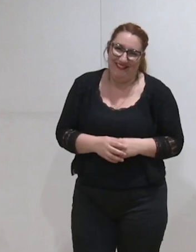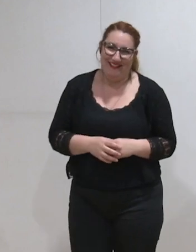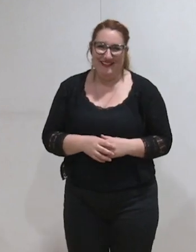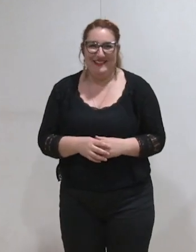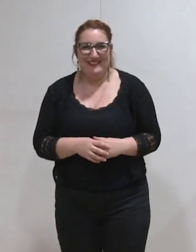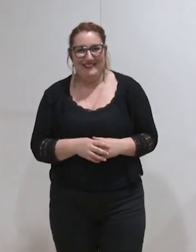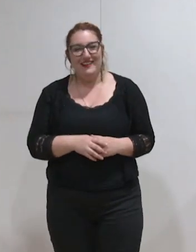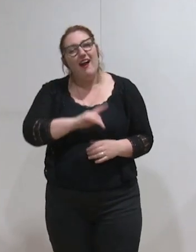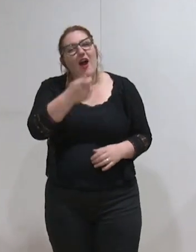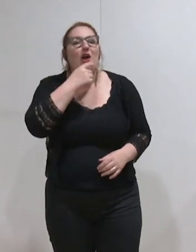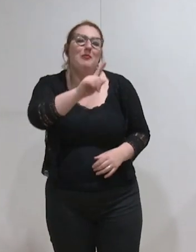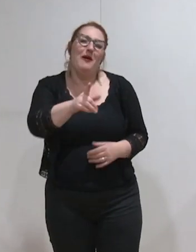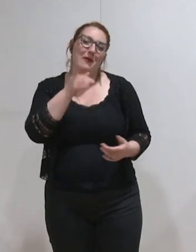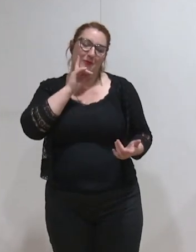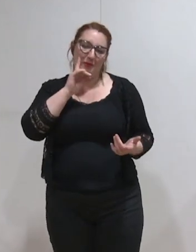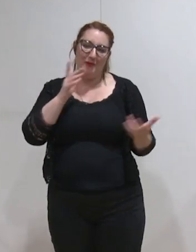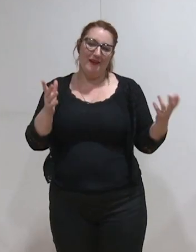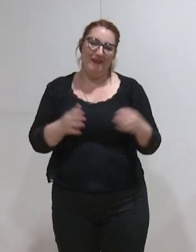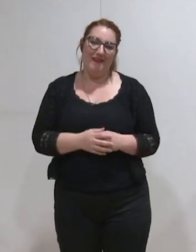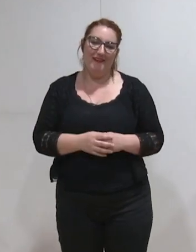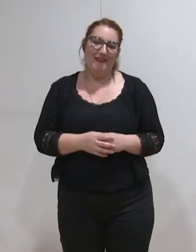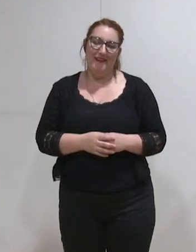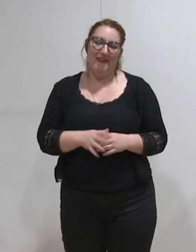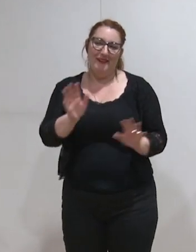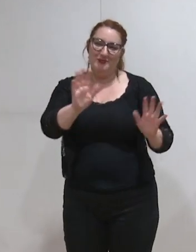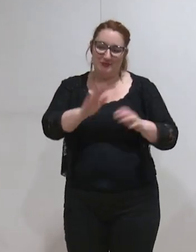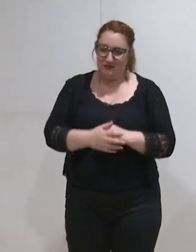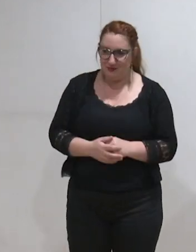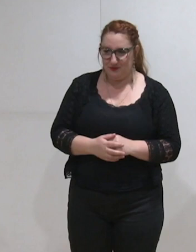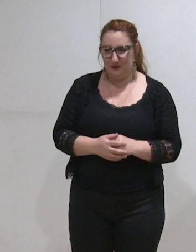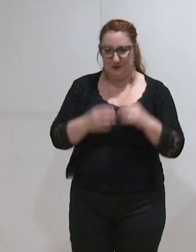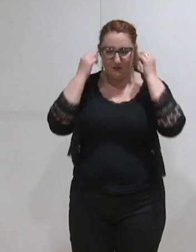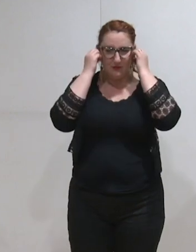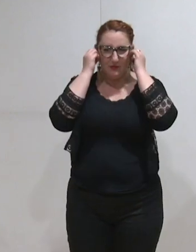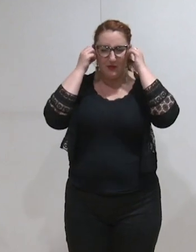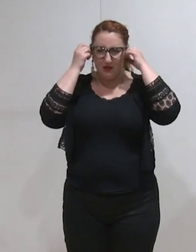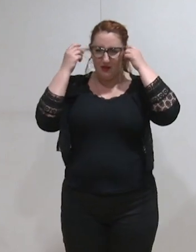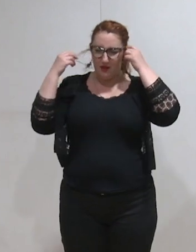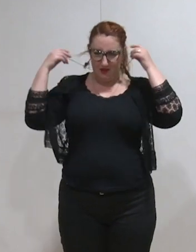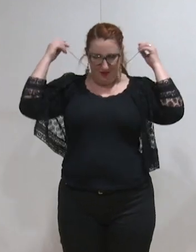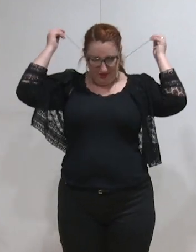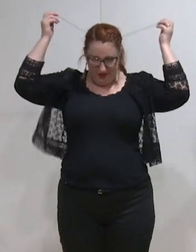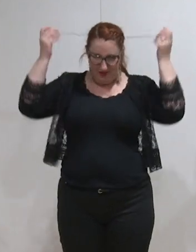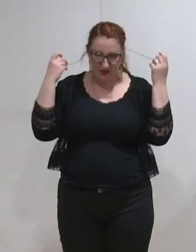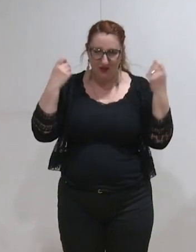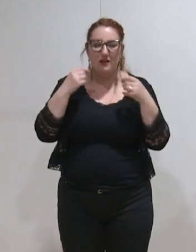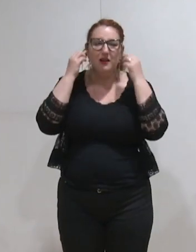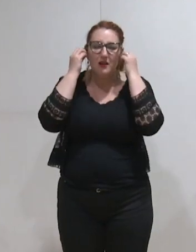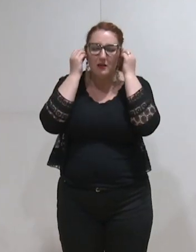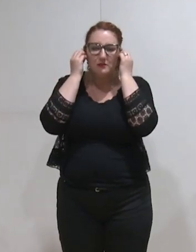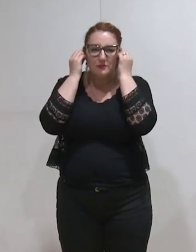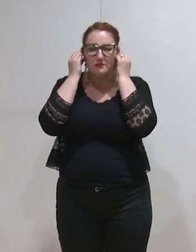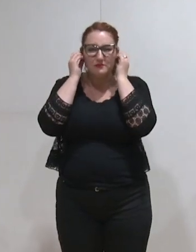non riez pas parce que vousz sur sur le le le le l'action des des structures d'instation